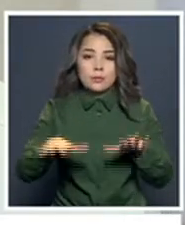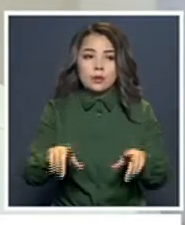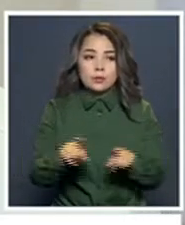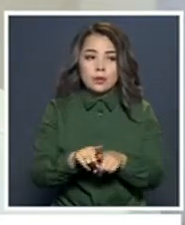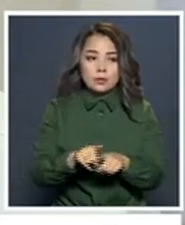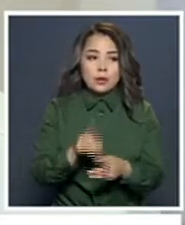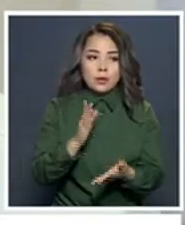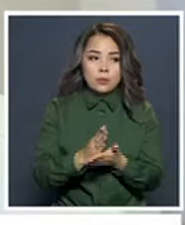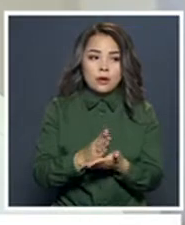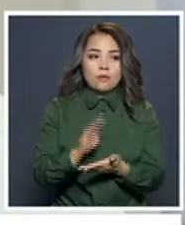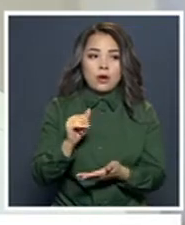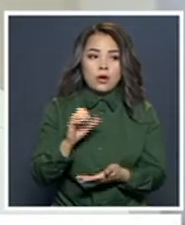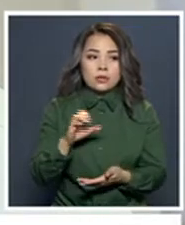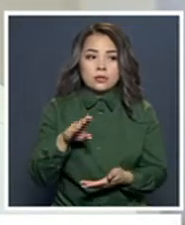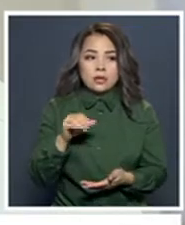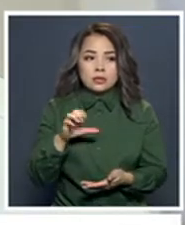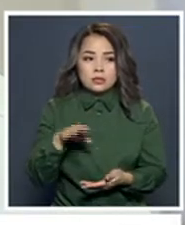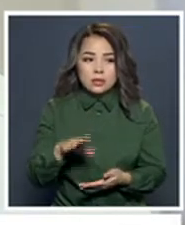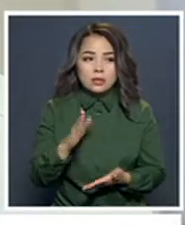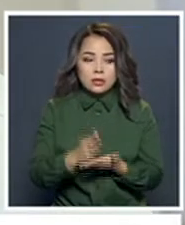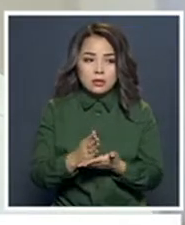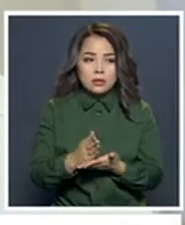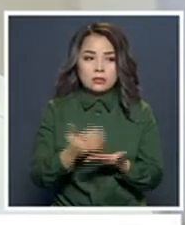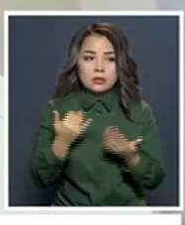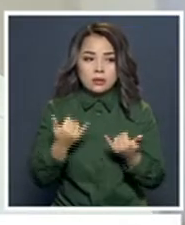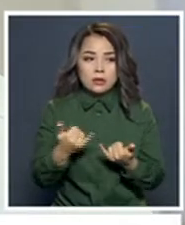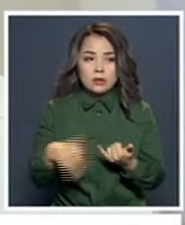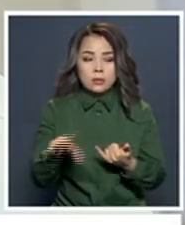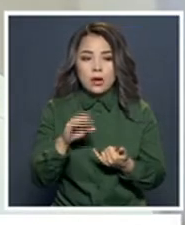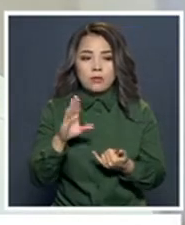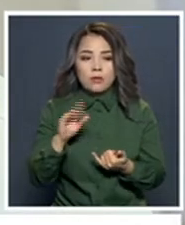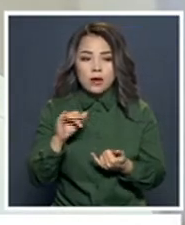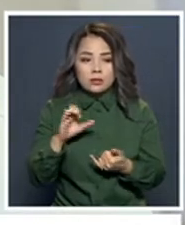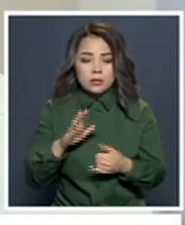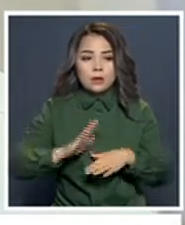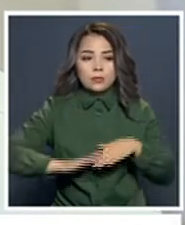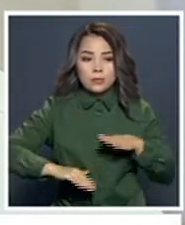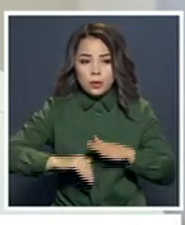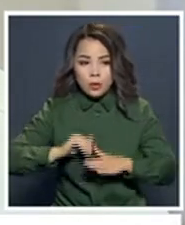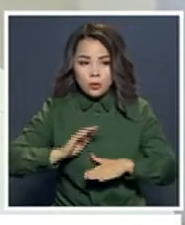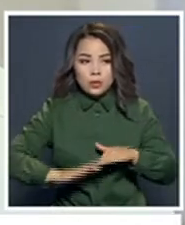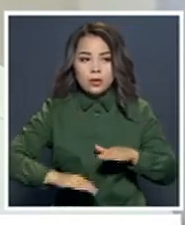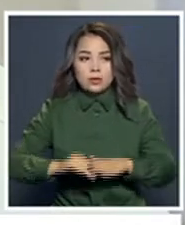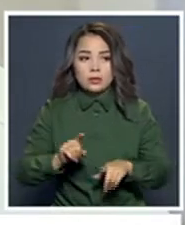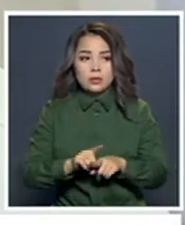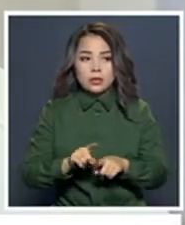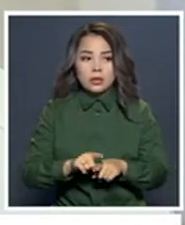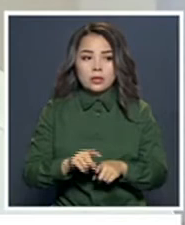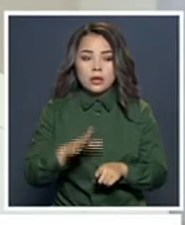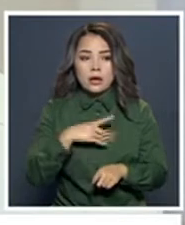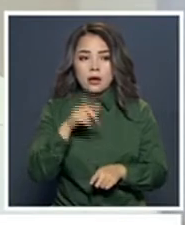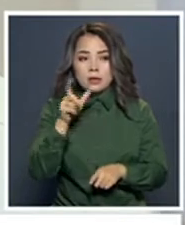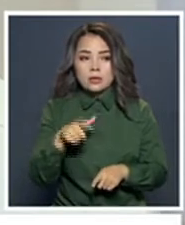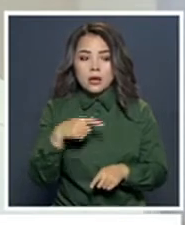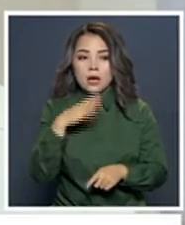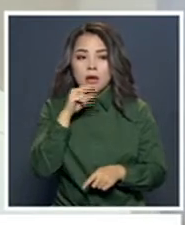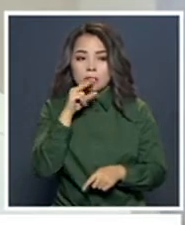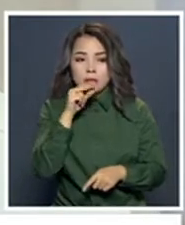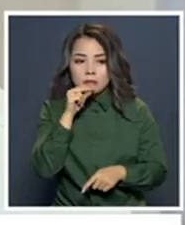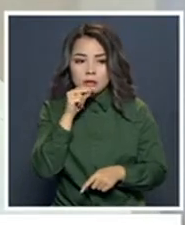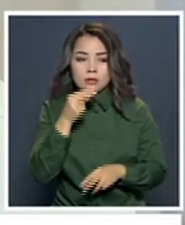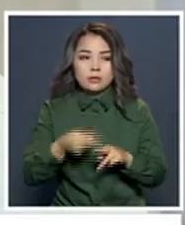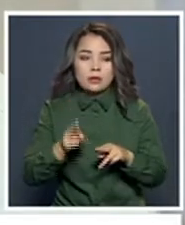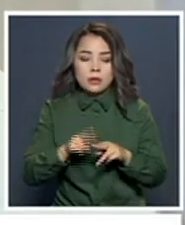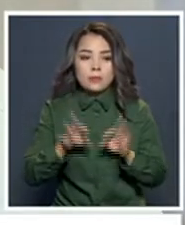фаст-тест деген бар. Фаст деген ол бет, арм деген ол қол, си деген ол адамның сөйлеуі.